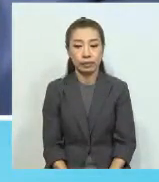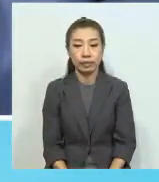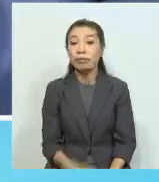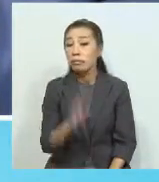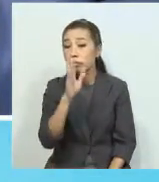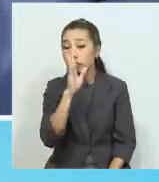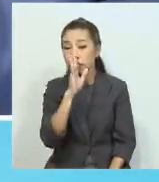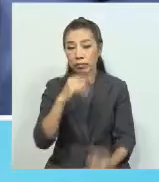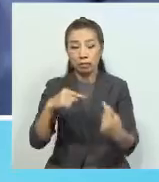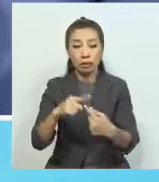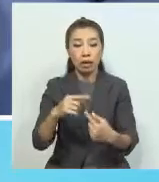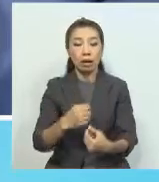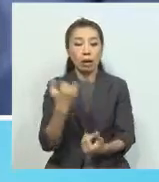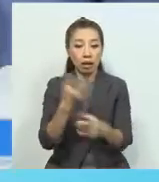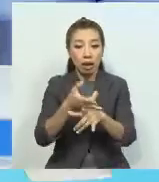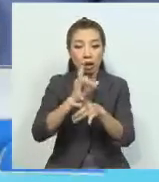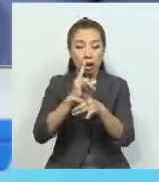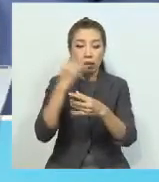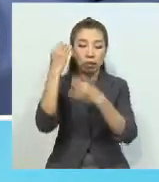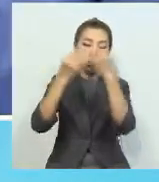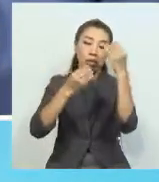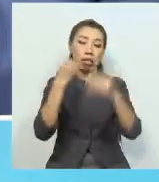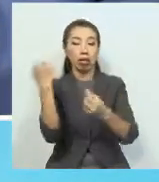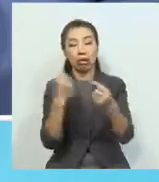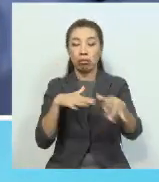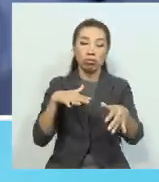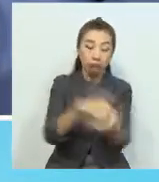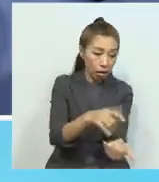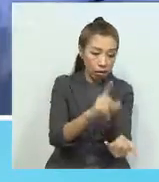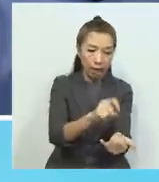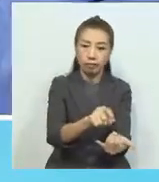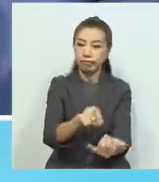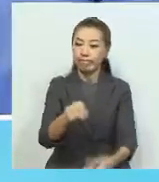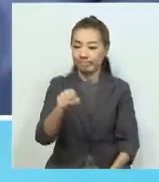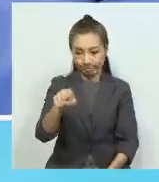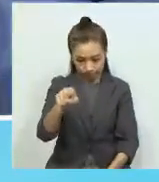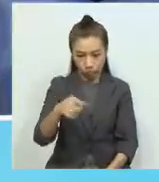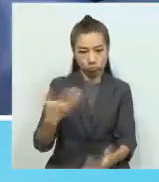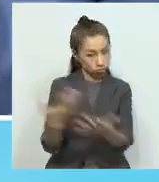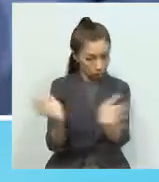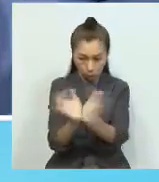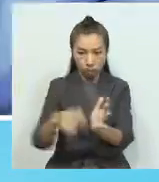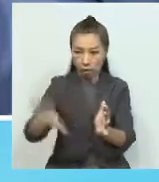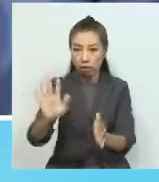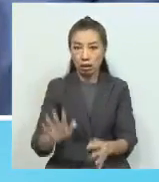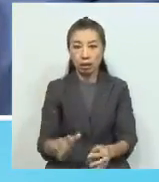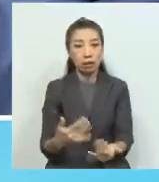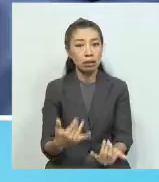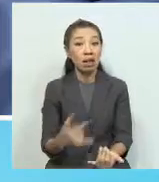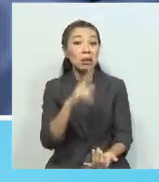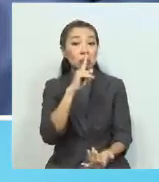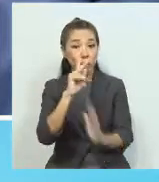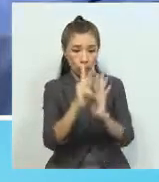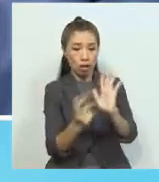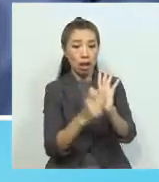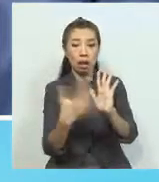ถ้าขับรถดื่มเหล้าแล้วชนคนตายติดคุกนะผมประกาศไว้อย่างนี้เลยเพราะกฎหมายเป็นอย่างนี้นะถ้าไม่ทำมันก็ละเว้นใช่ไหมเพ